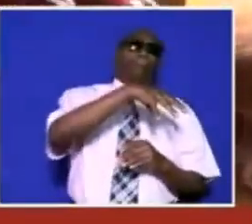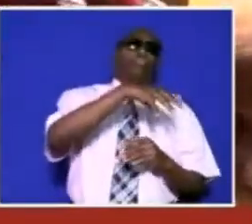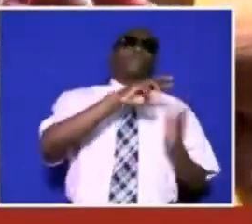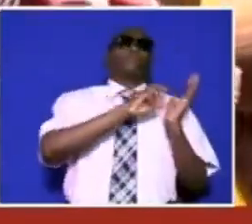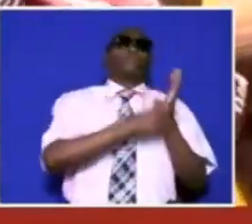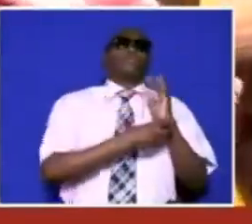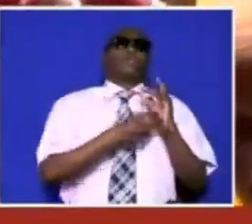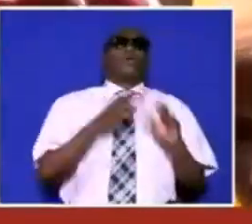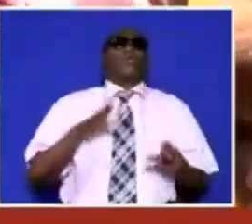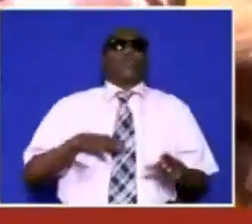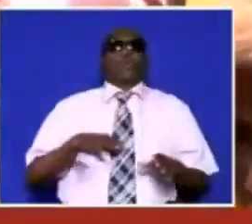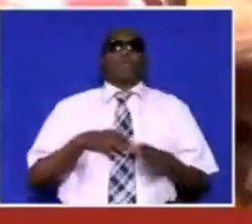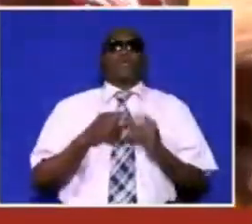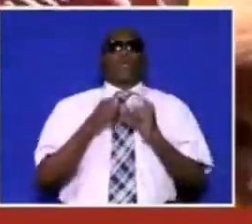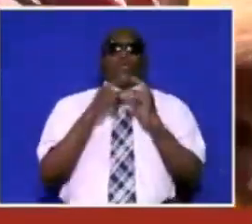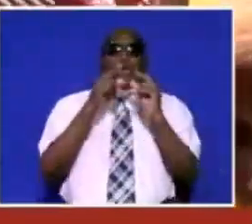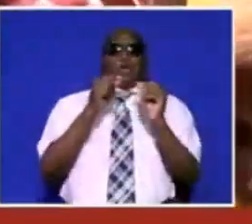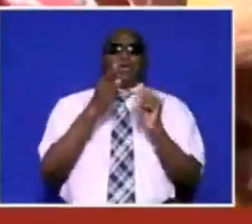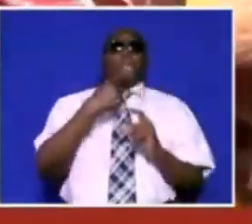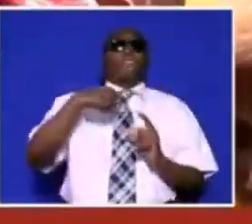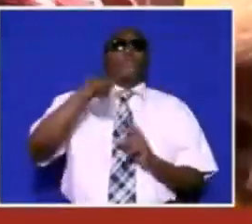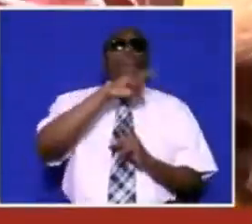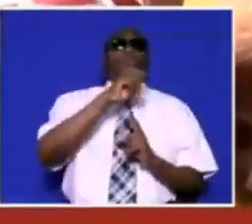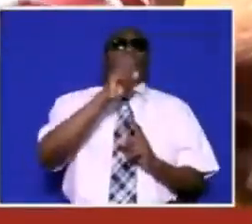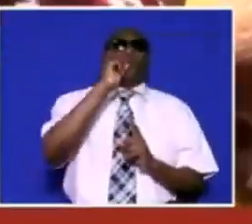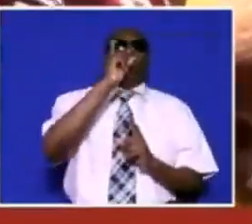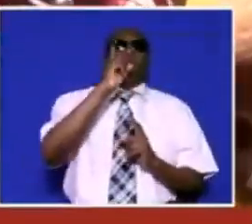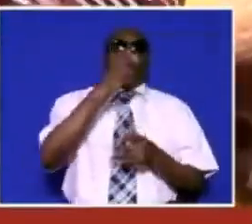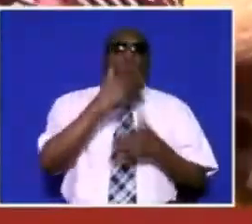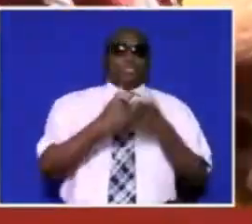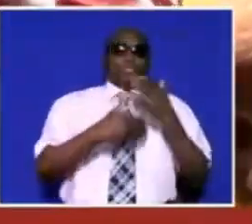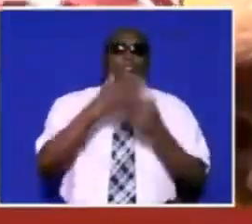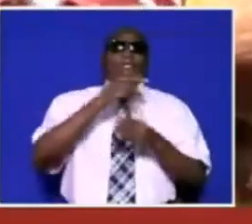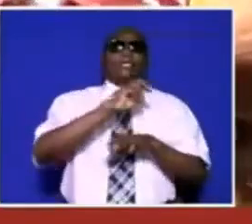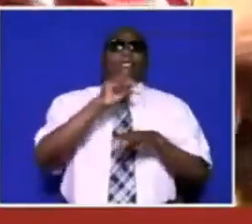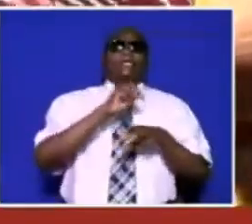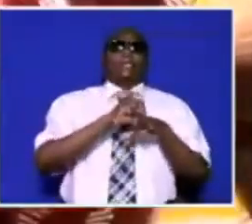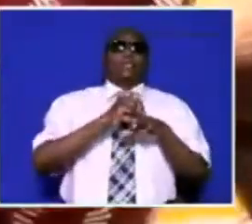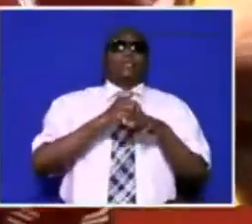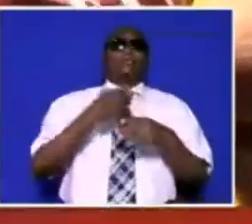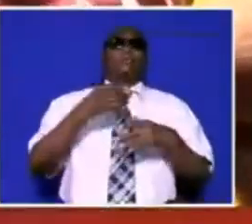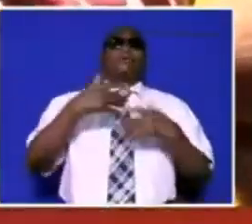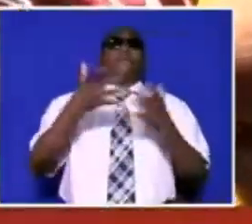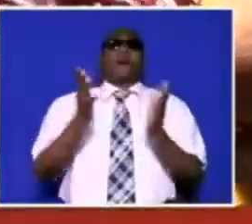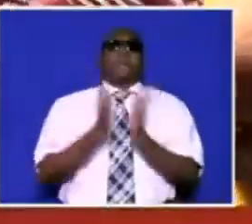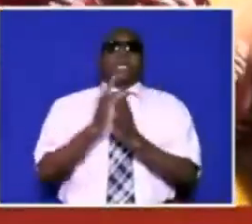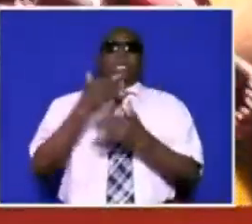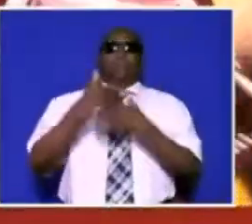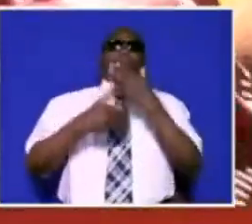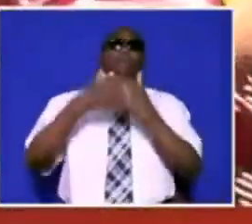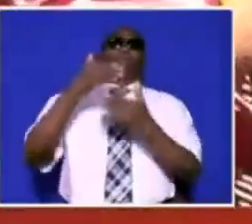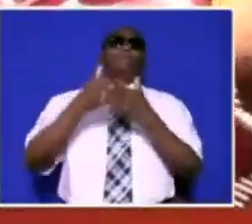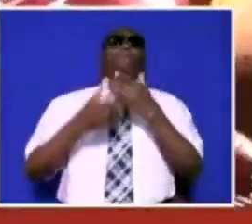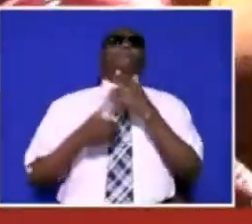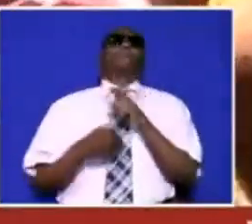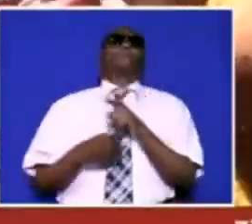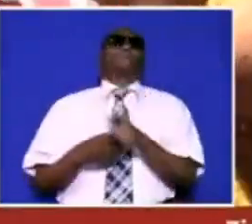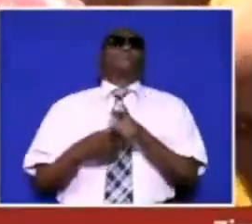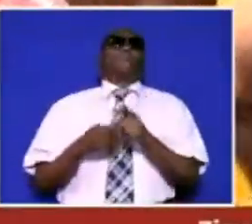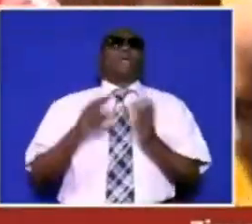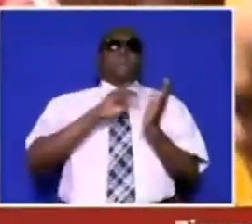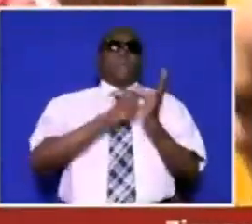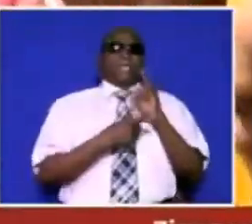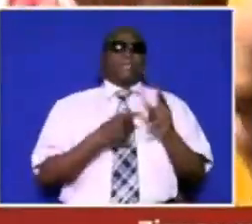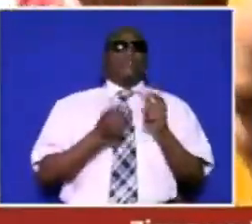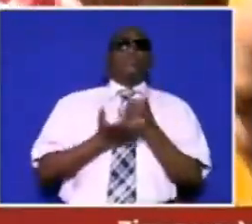ningependa niwaambie sisi ndio wenye kujenga taifa, wenye kujenga maboma. Mradi kama huo utakusaidia wewe,